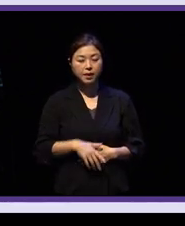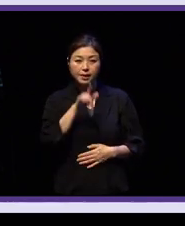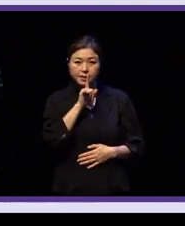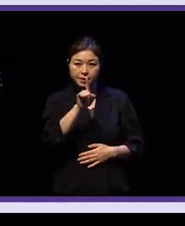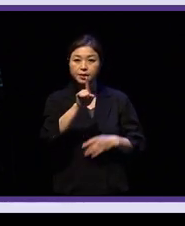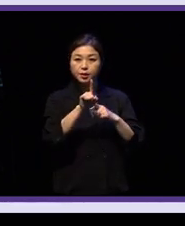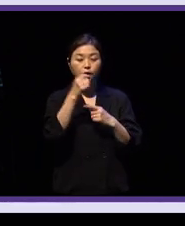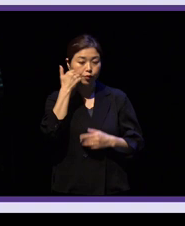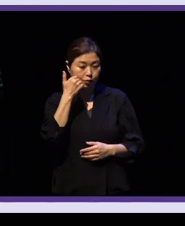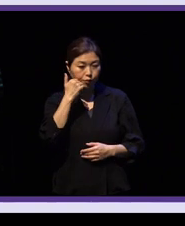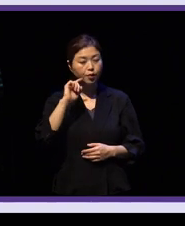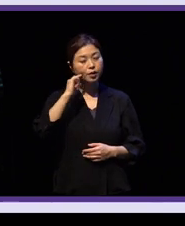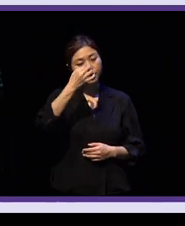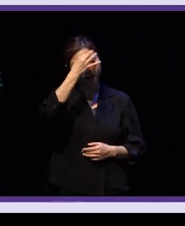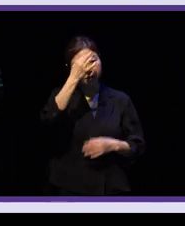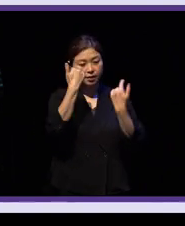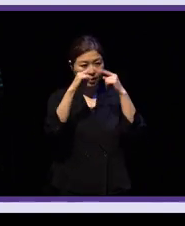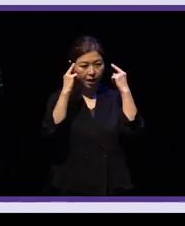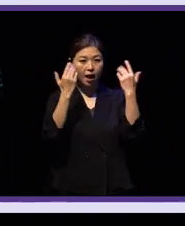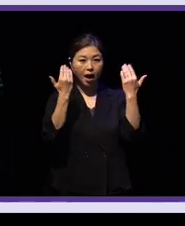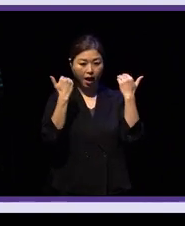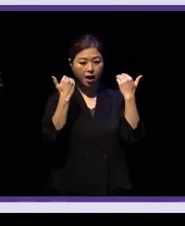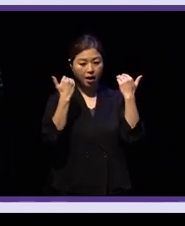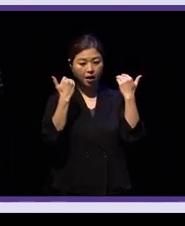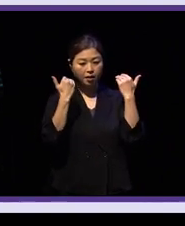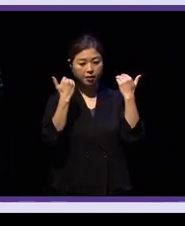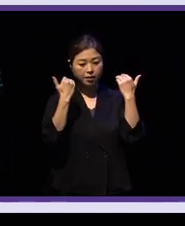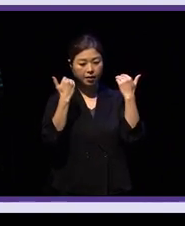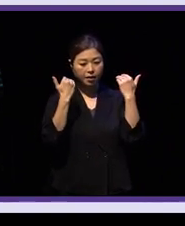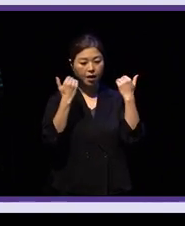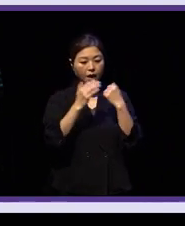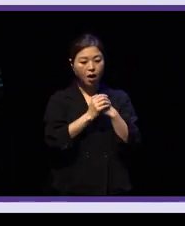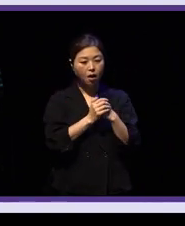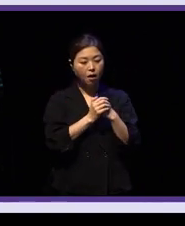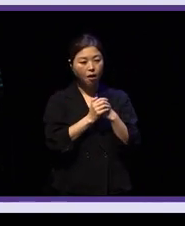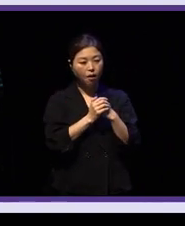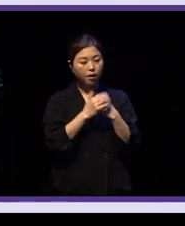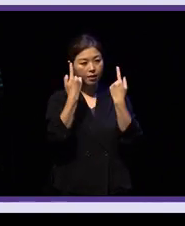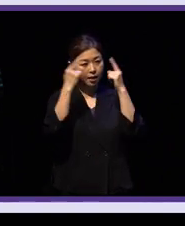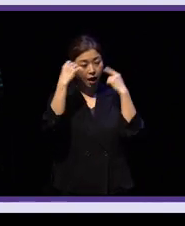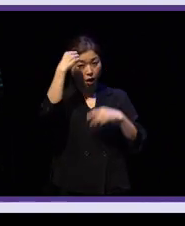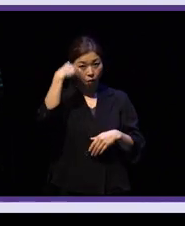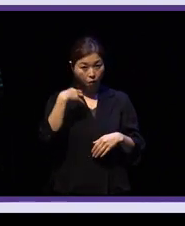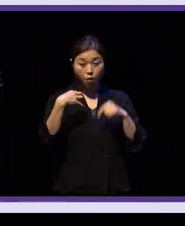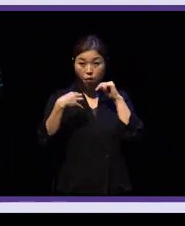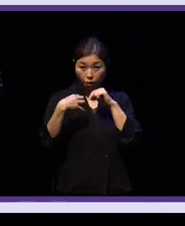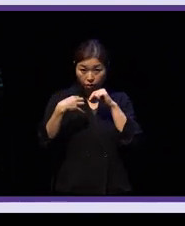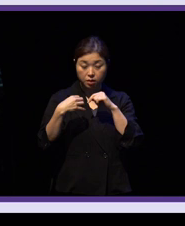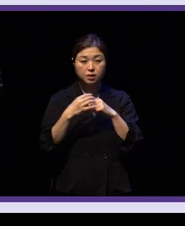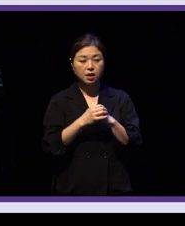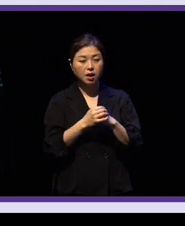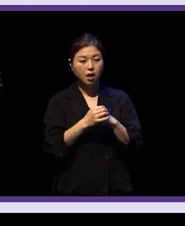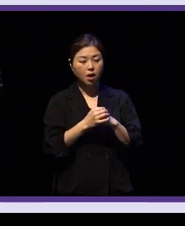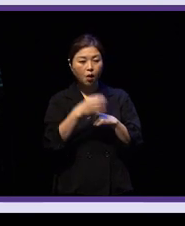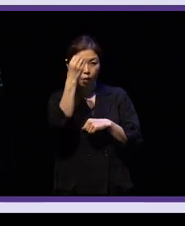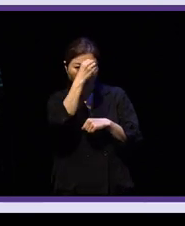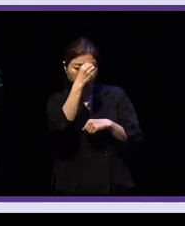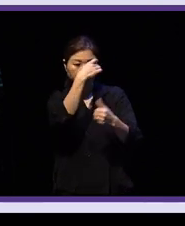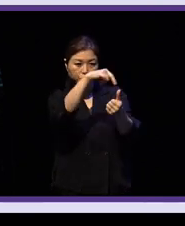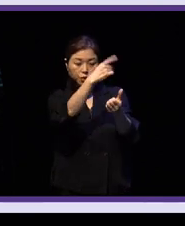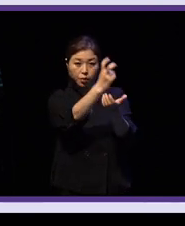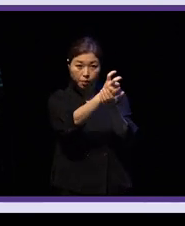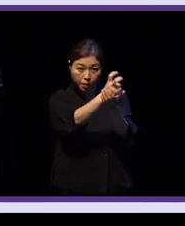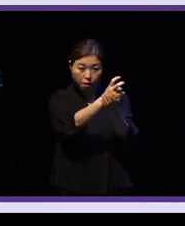신청대상은 예술대학원 중심의 컨소시엄으로 고등교육법에 의한 학교의 산학협력단을 신청